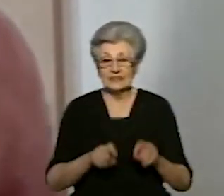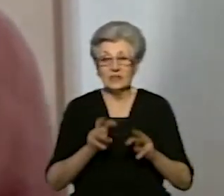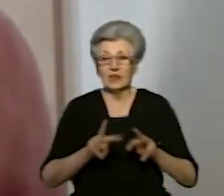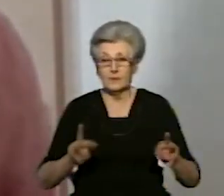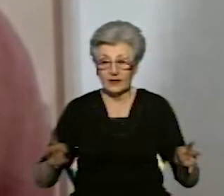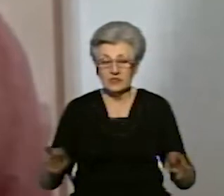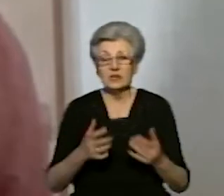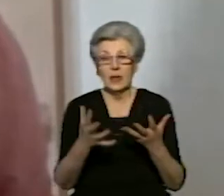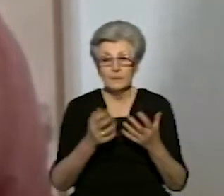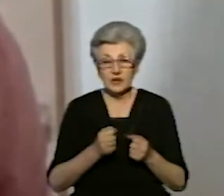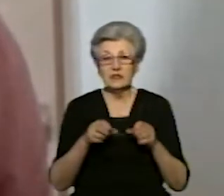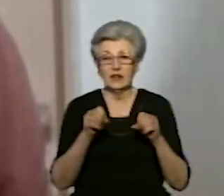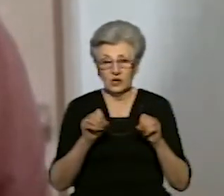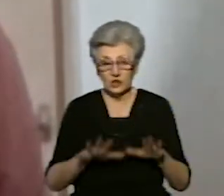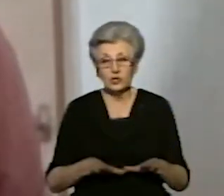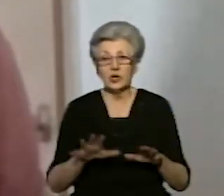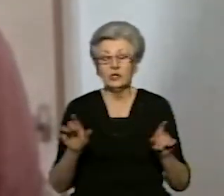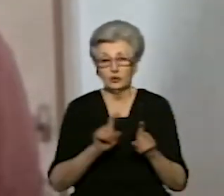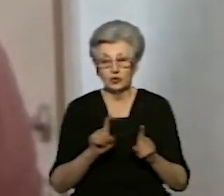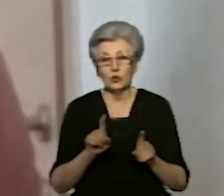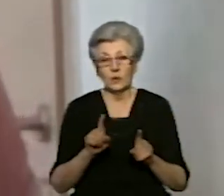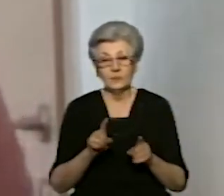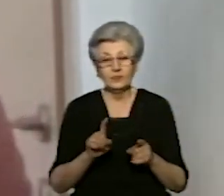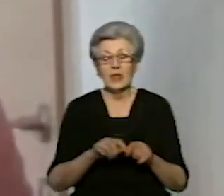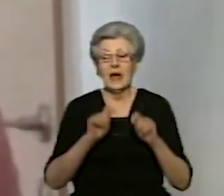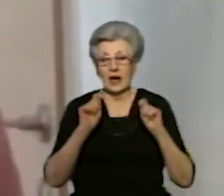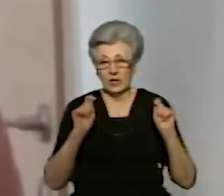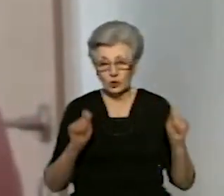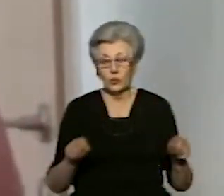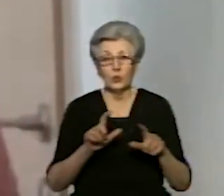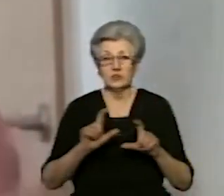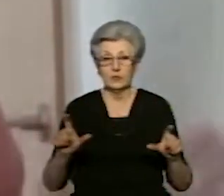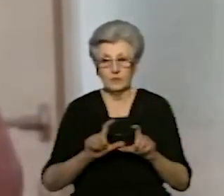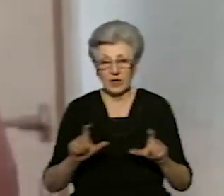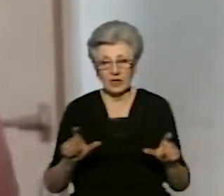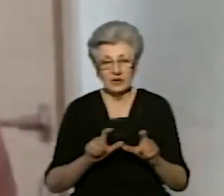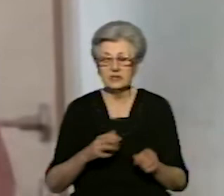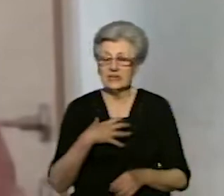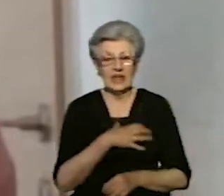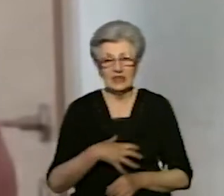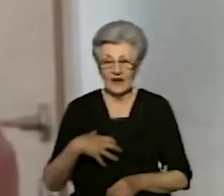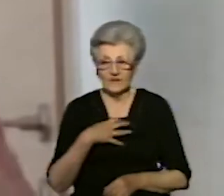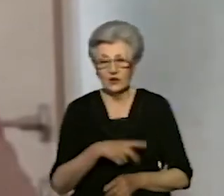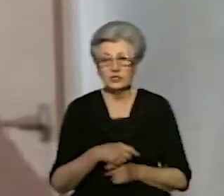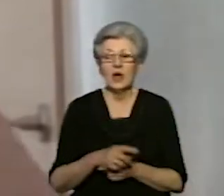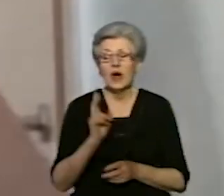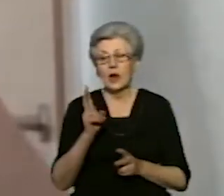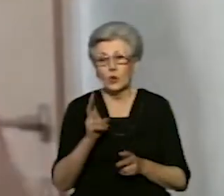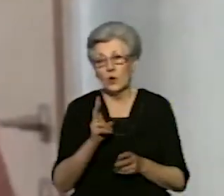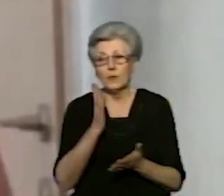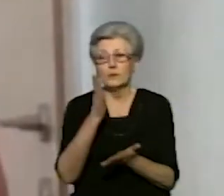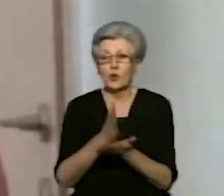котором принялось решение, что откроются магазины, неважно какого профиля,